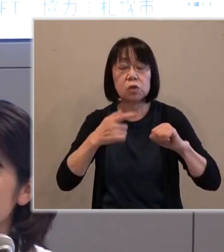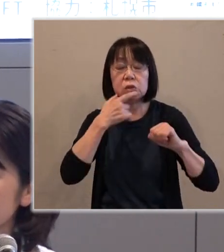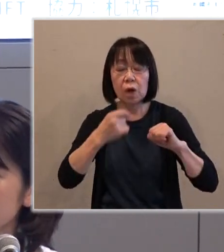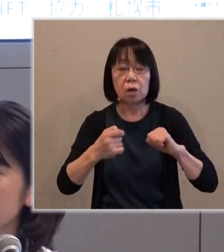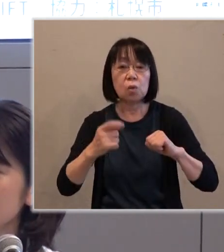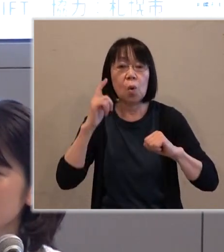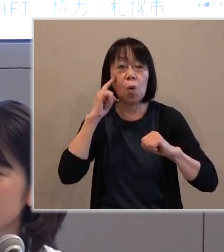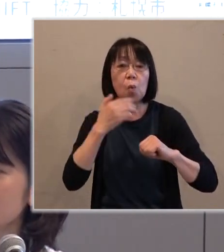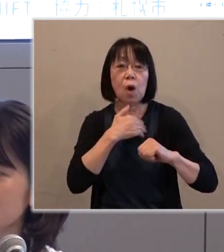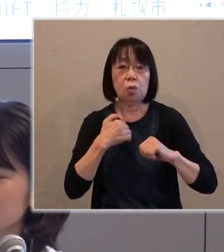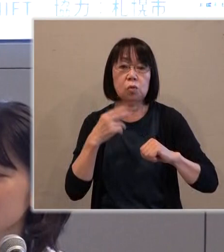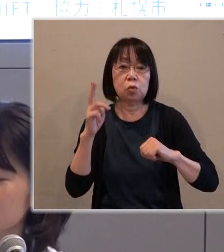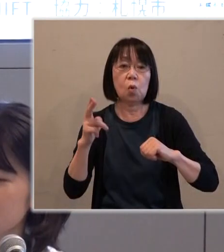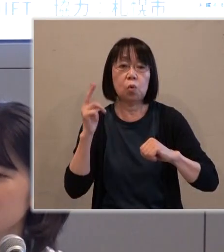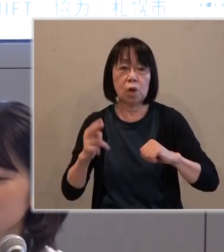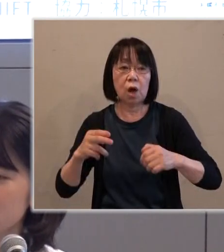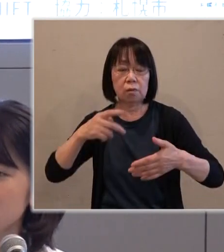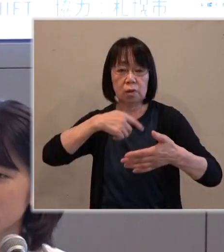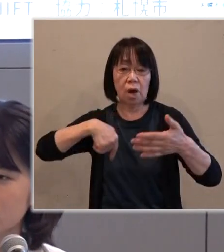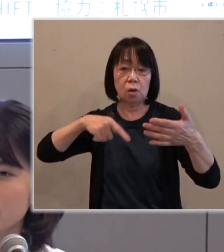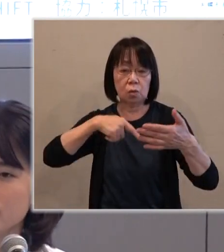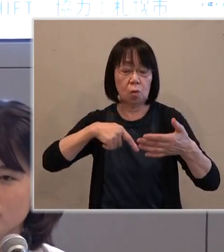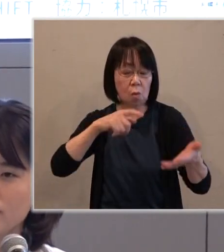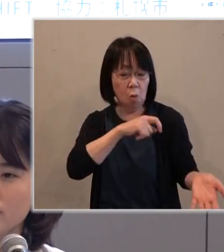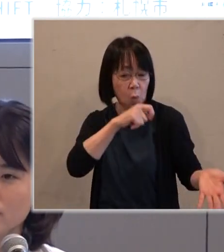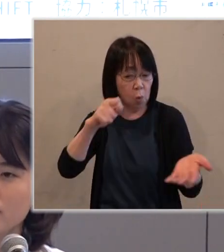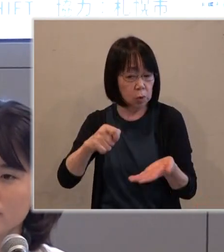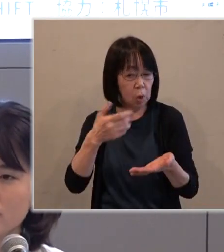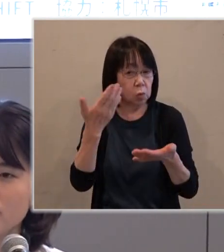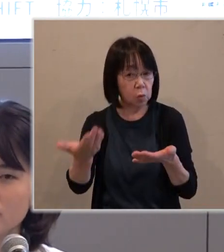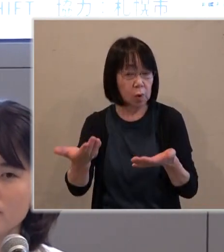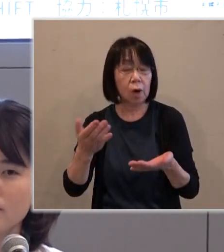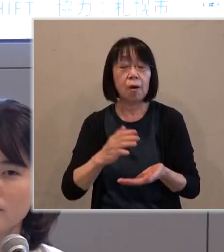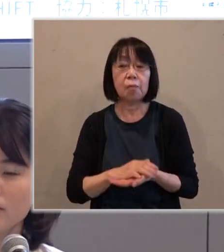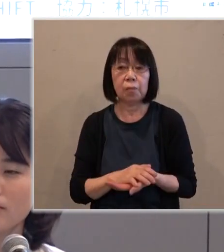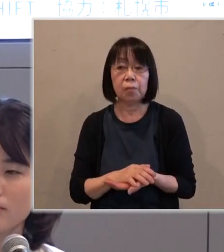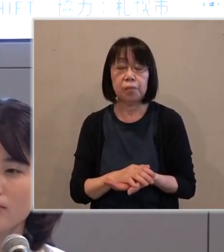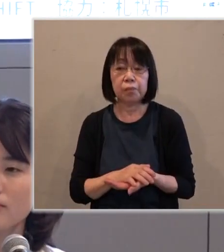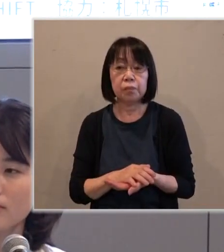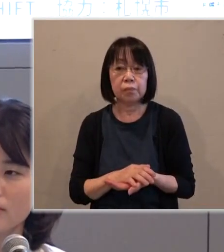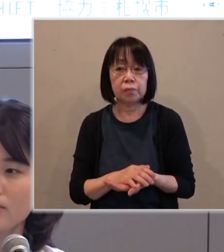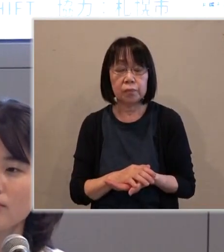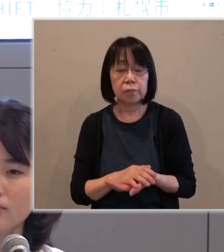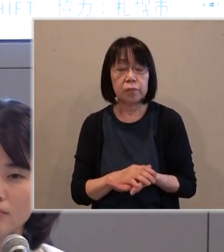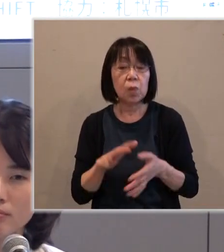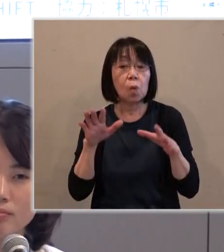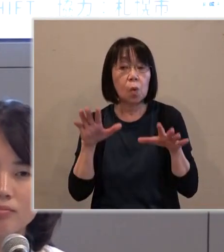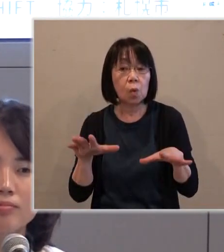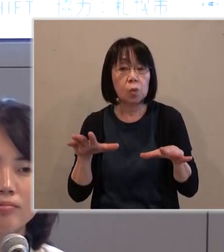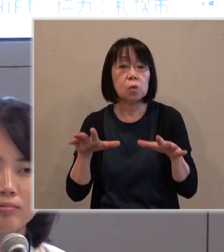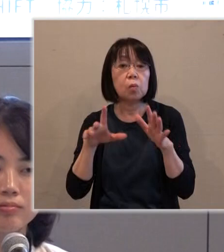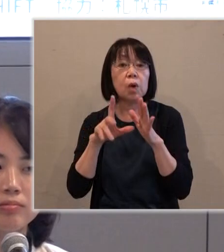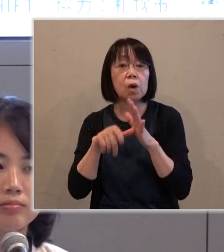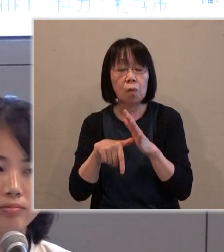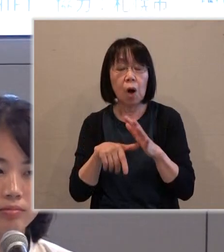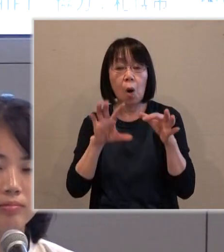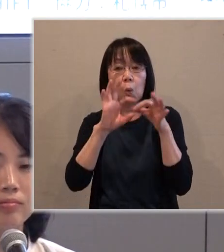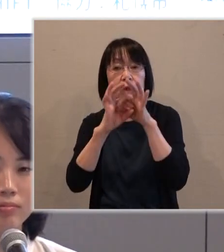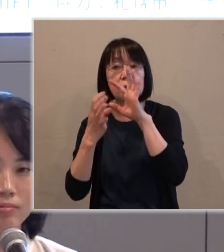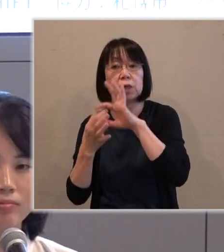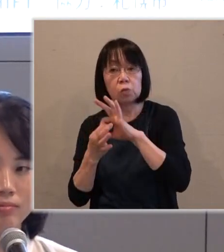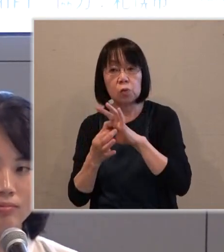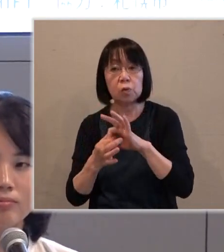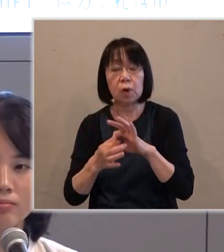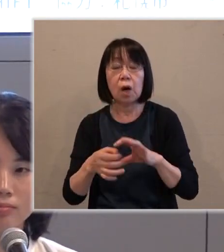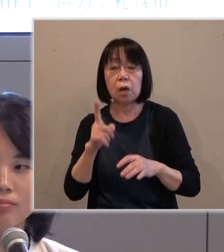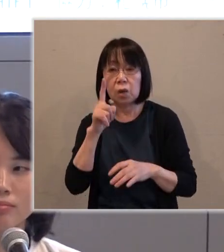を呼び水にして企画したいと思えるようなものを持ってくるのかっていうふうな話で、まあ、ここの場合だと今オリンピックっていうところは一個その、一つのヒントになっている